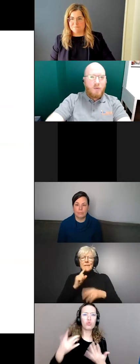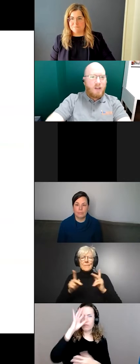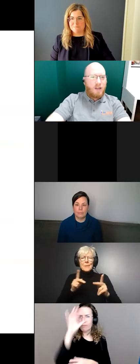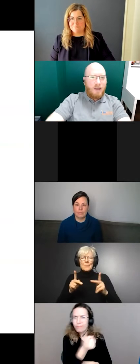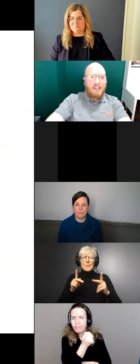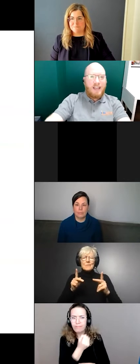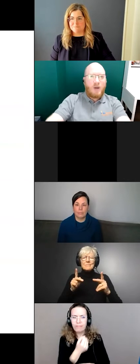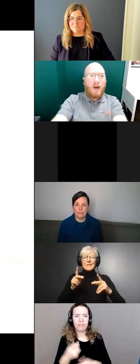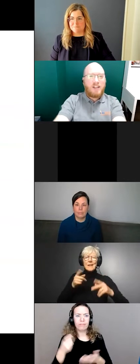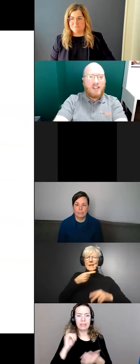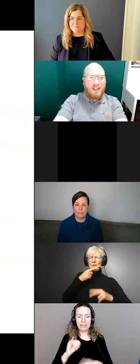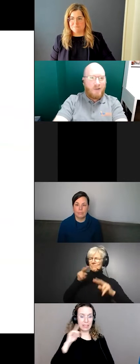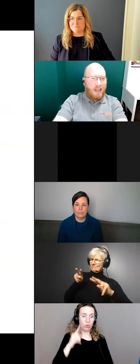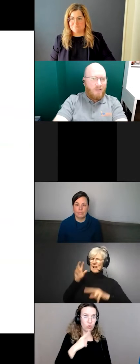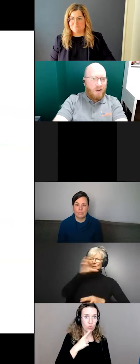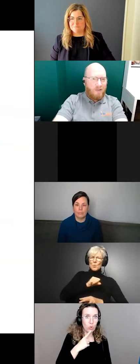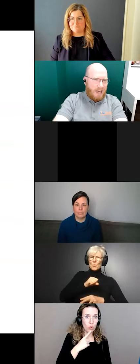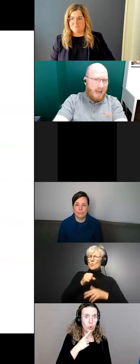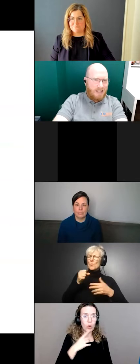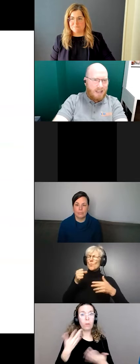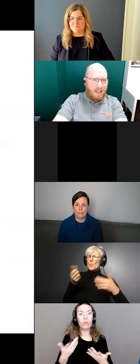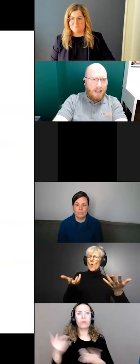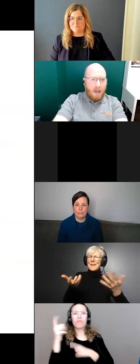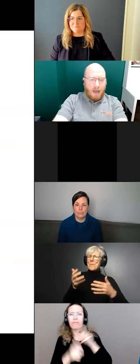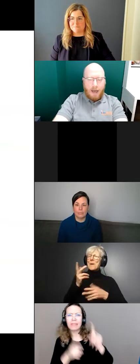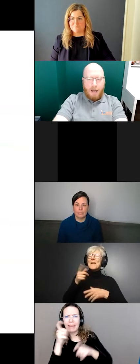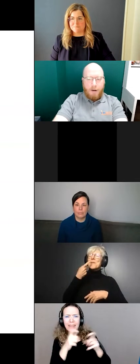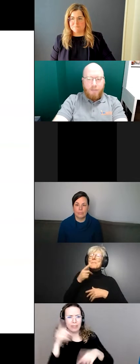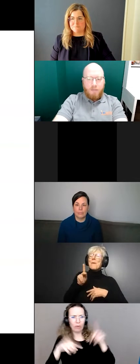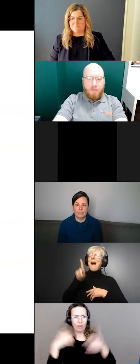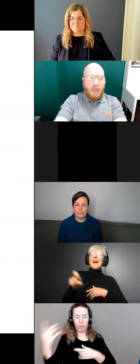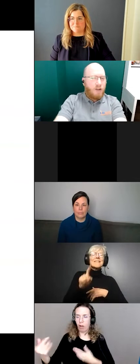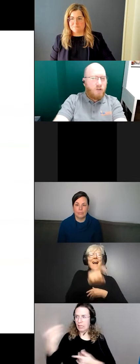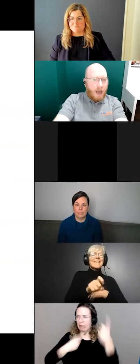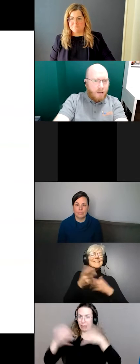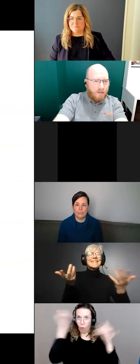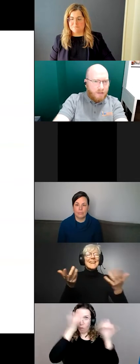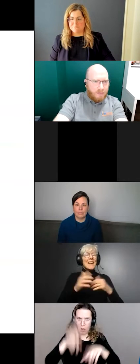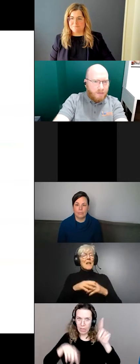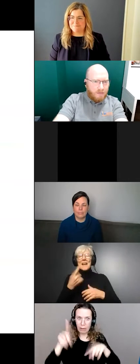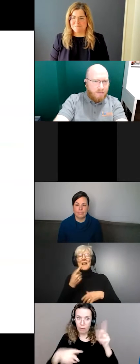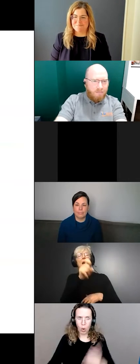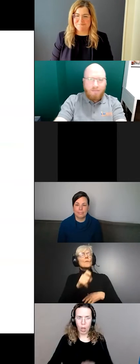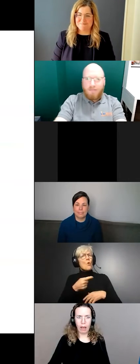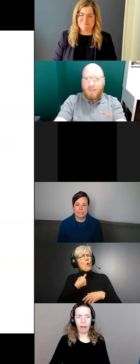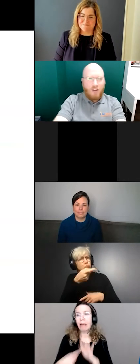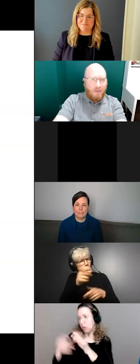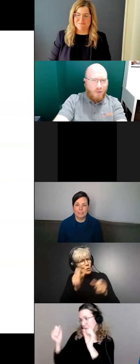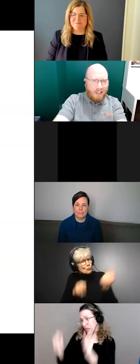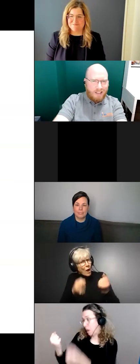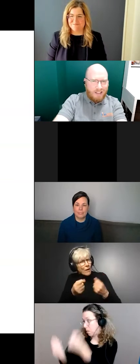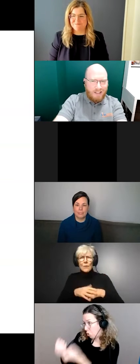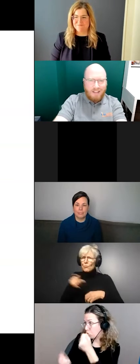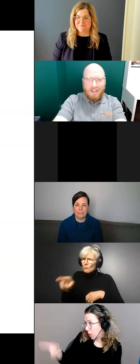arrivent ou les présomptions en tant que gens sourds. Il y a les questions folles que nous recevons